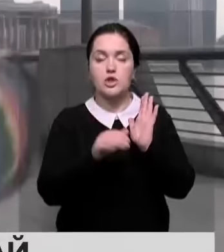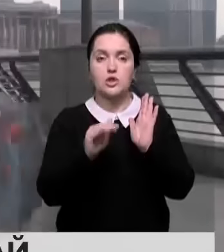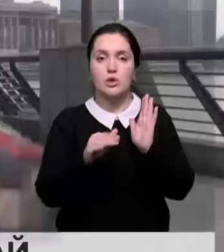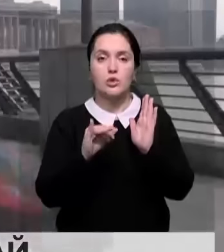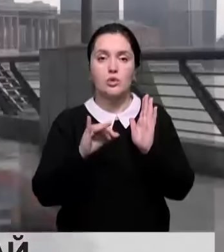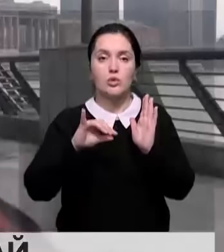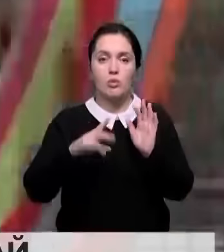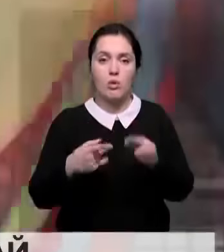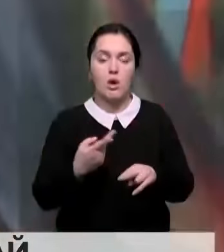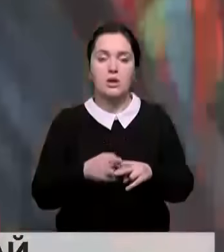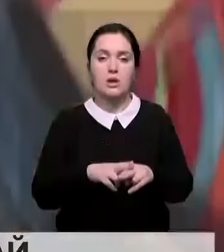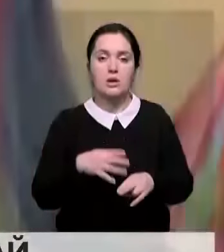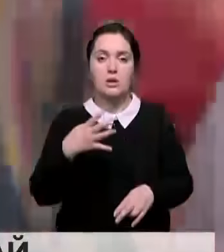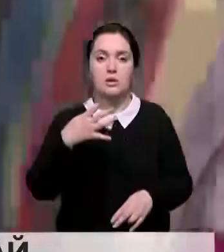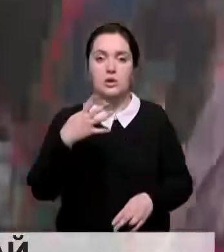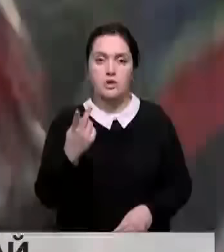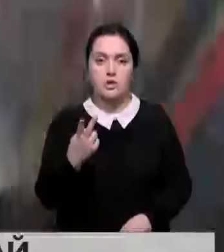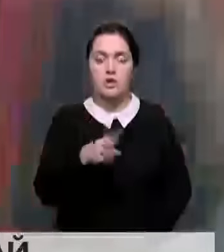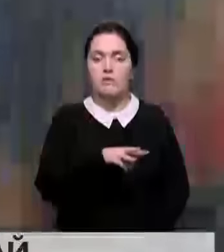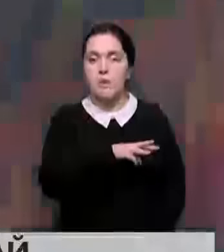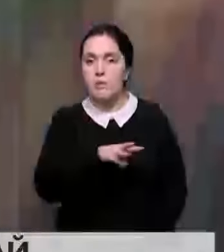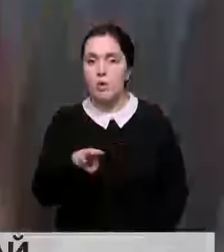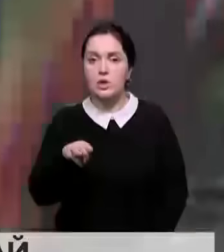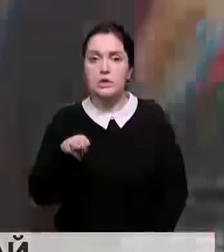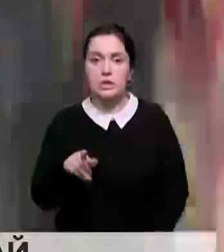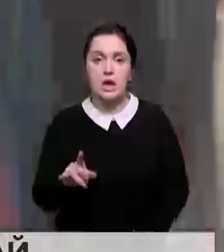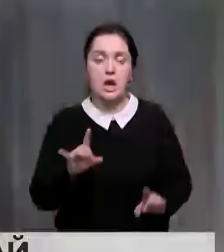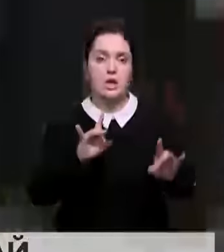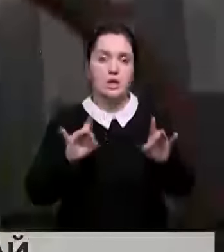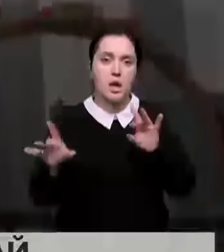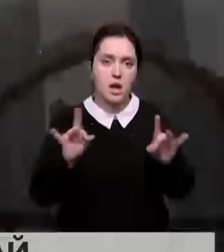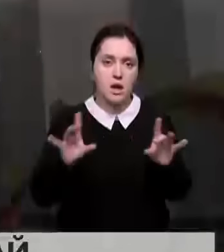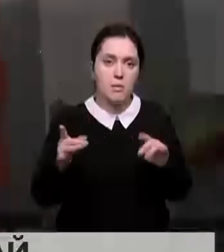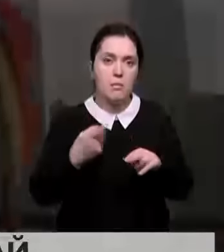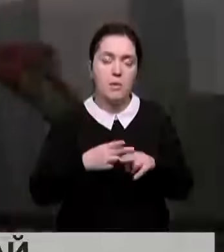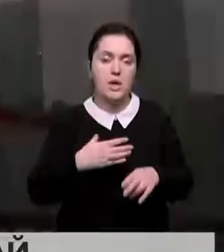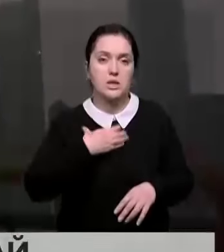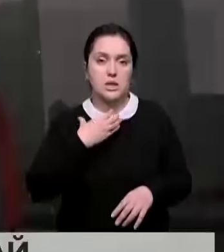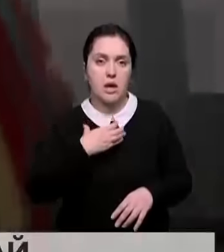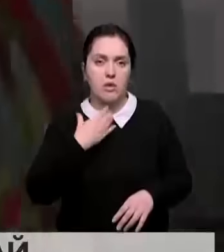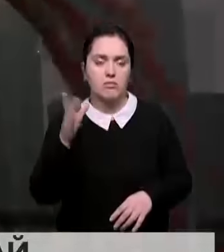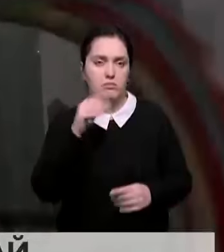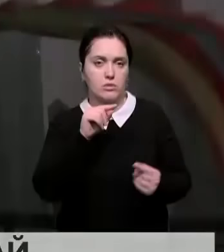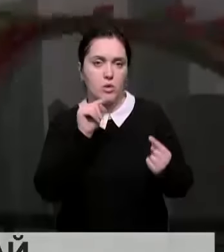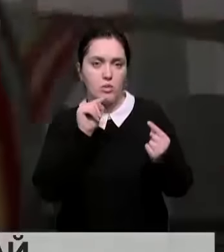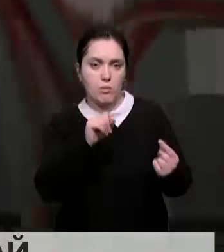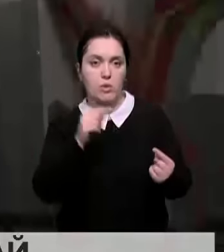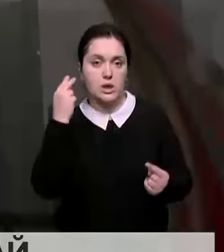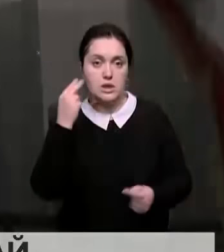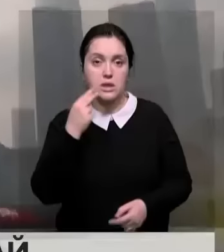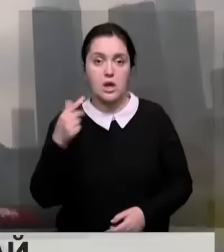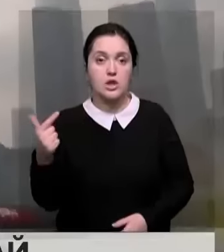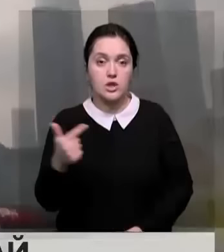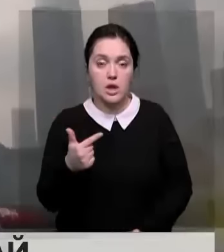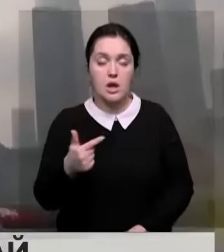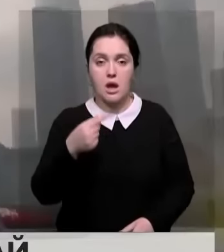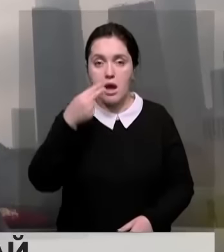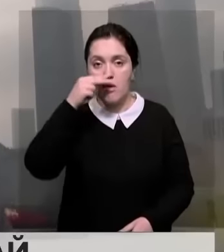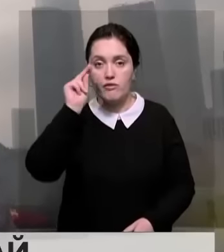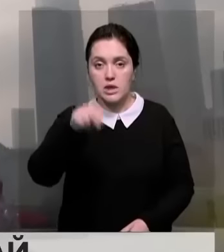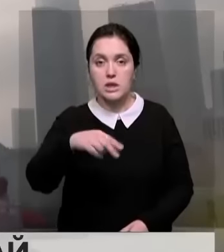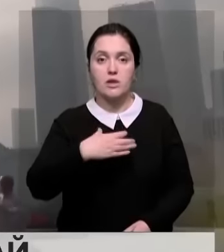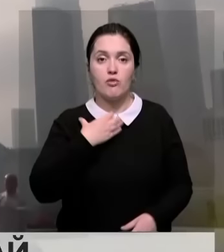до 600 тысяч юаней. Это примерно 42 миллиона тенге. Реклама полиса вызвала негативную реакцию у Китая. Китайские граждан, жители